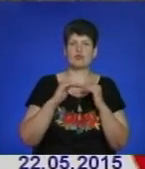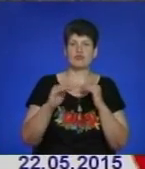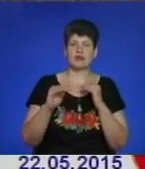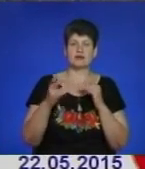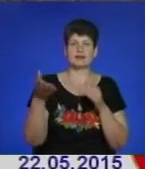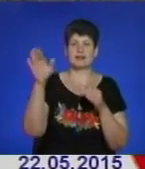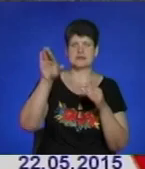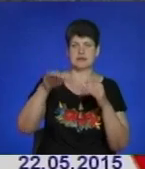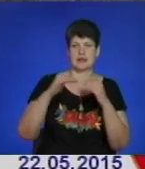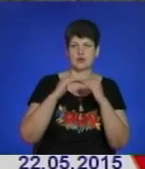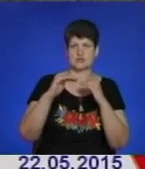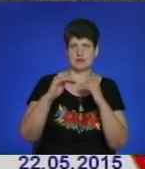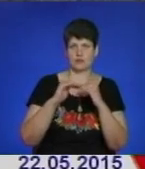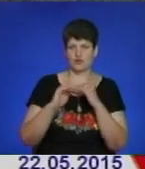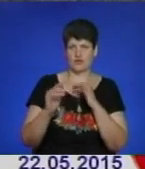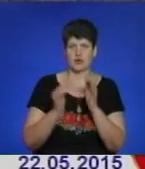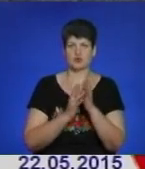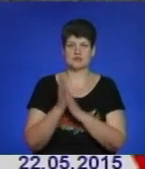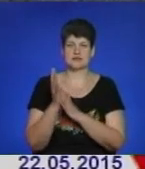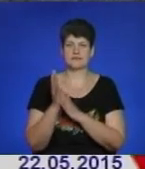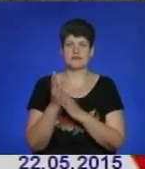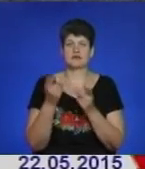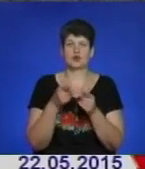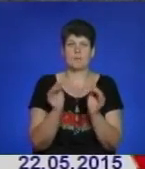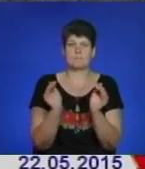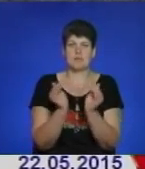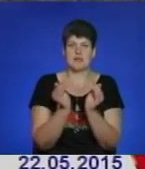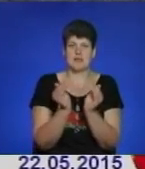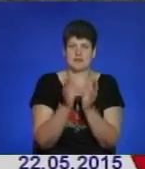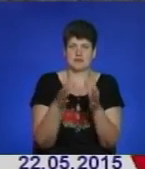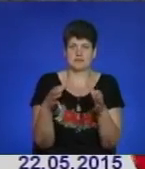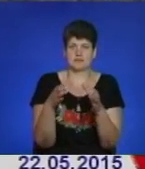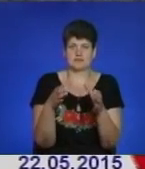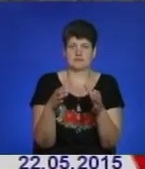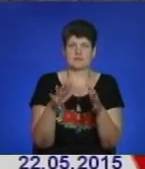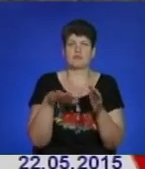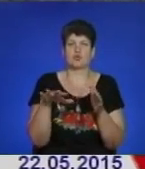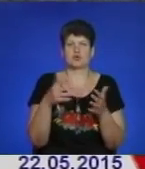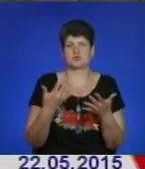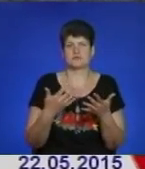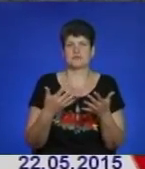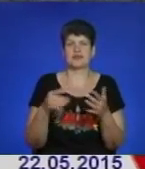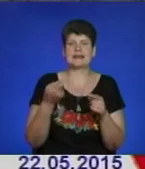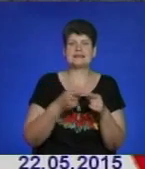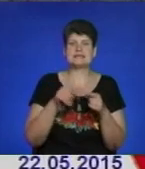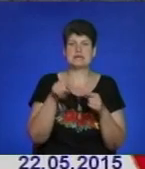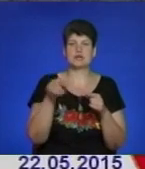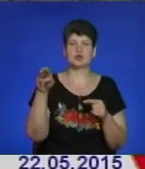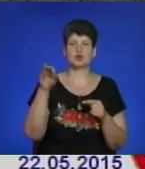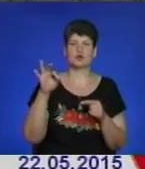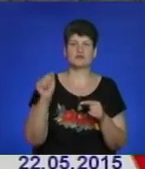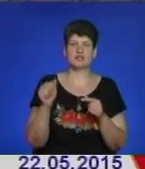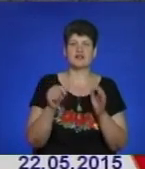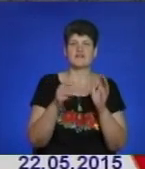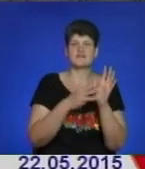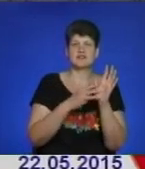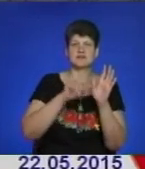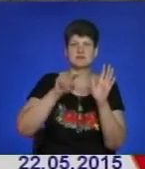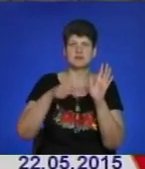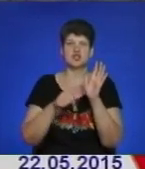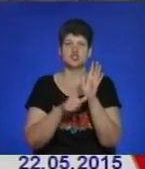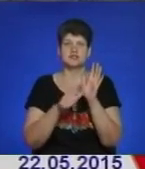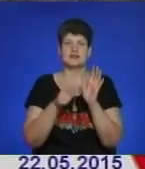наскельно-степових рослин. На такому невеличкому клаптику площа цієї товтри 8,6 гектара